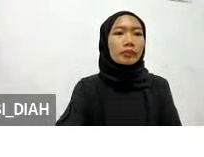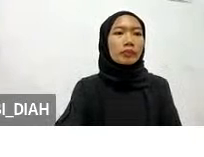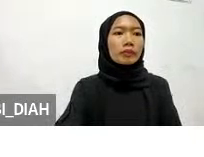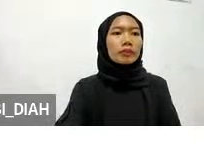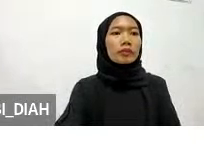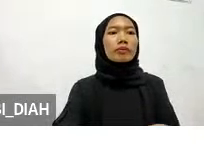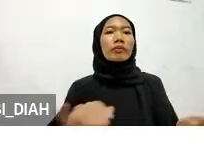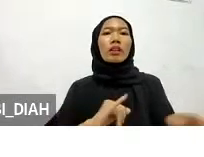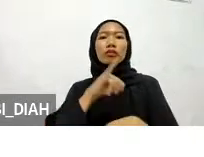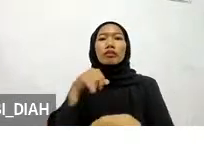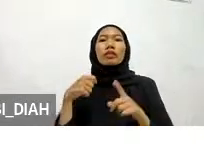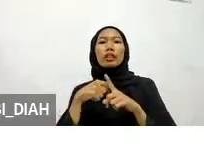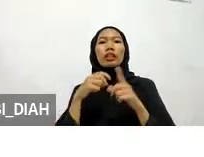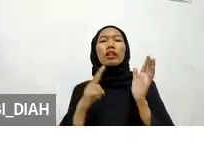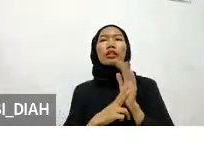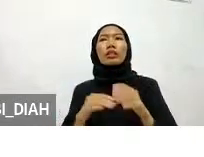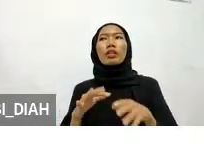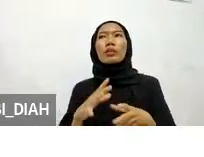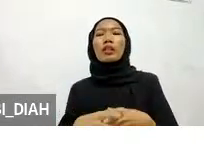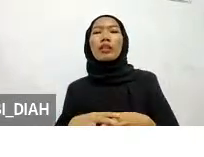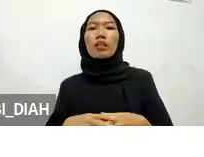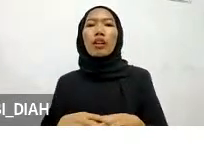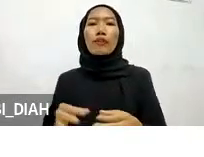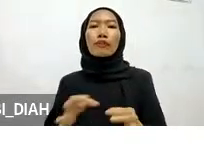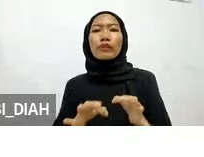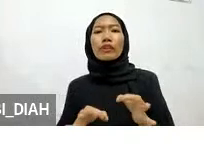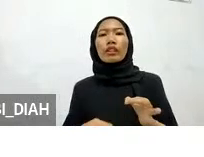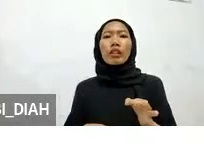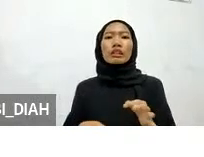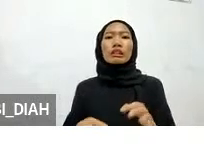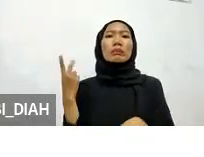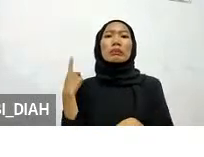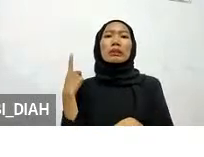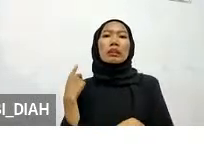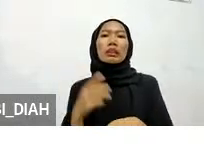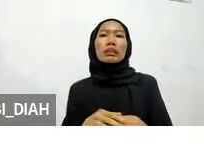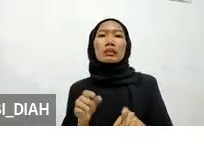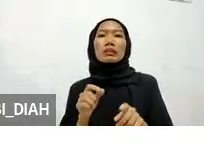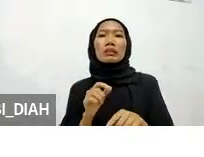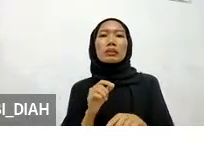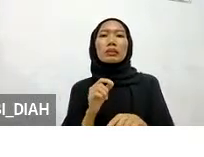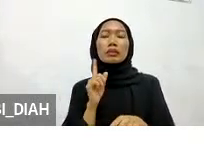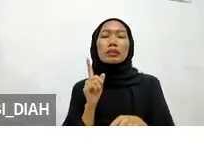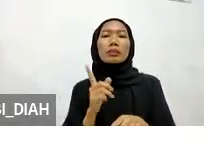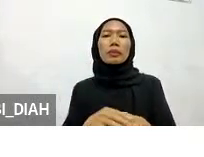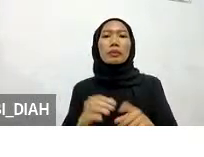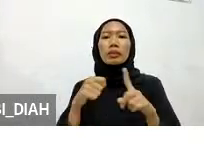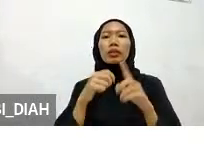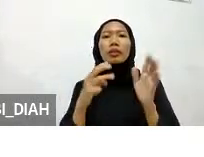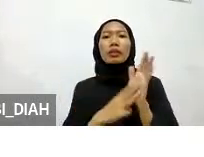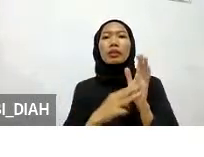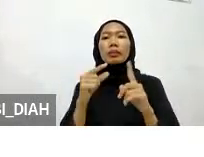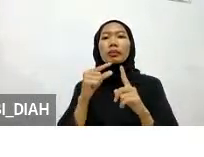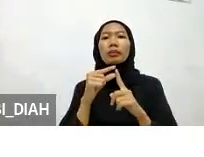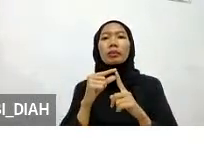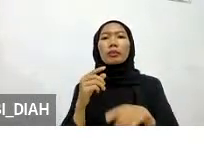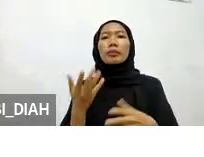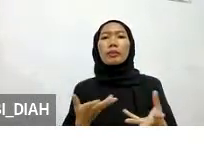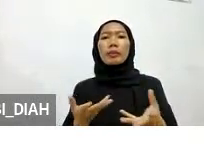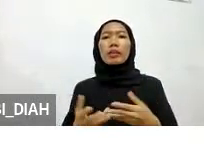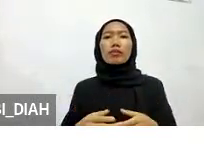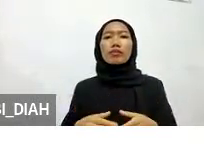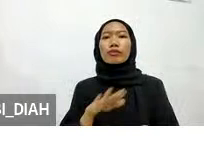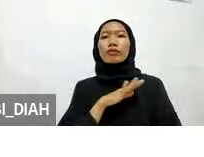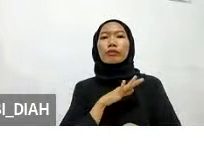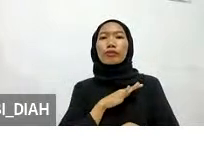bagi kami tentu saja KND melihatnya bagaimana masyarakat itu bisa terpenuhi kebutuhan kesehatannya. Ya,